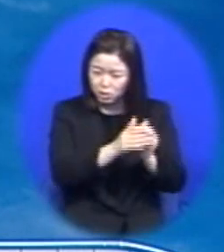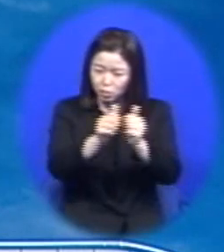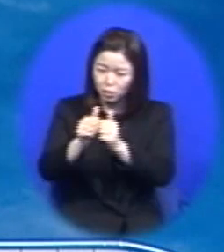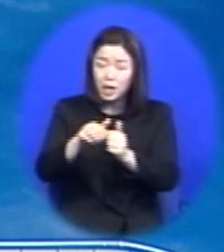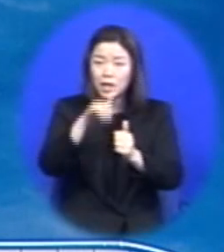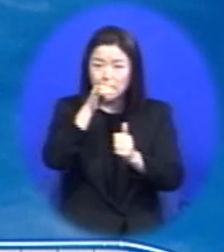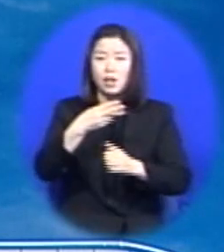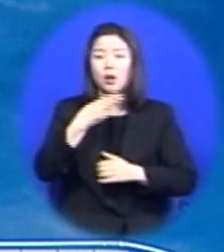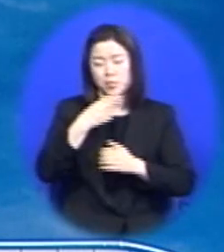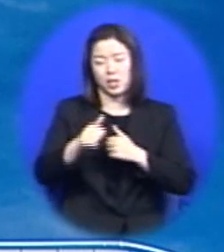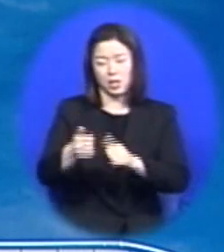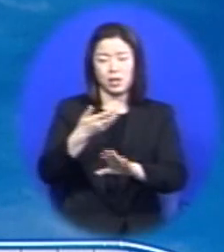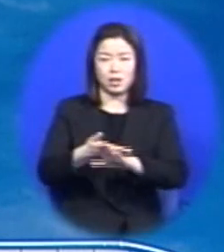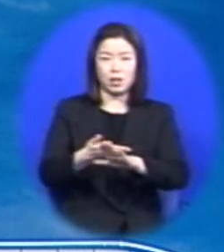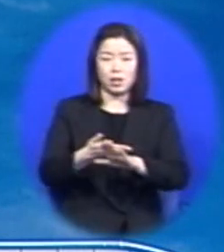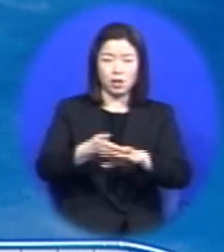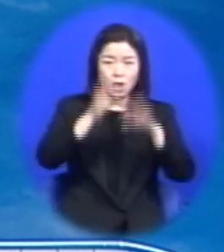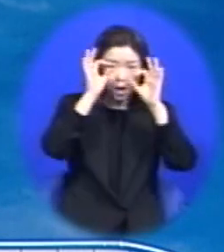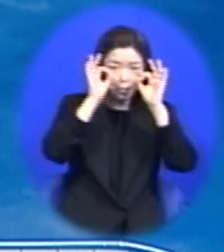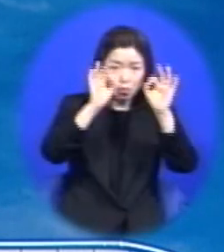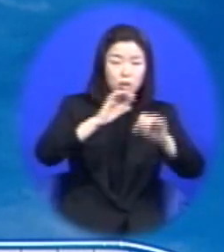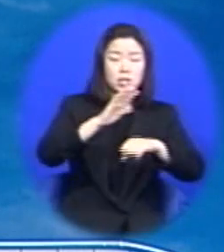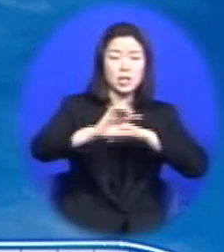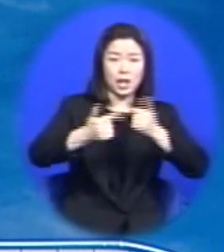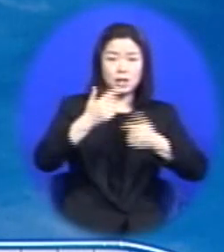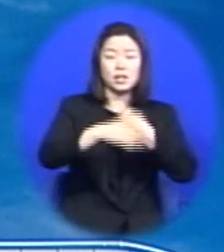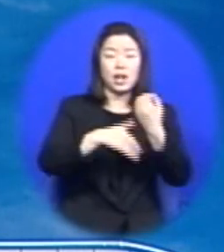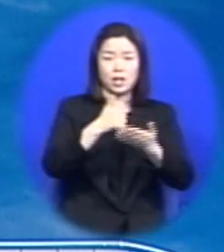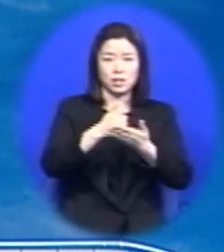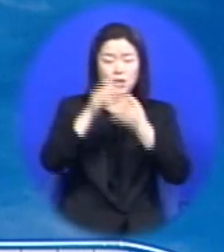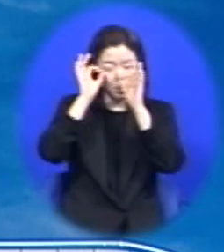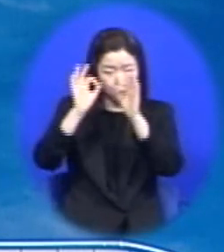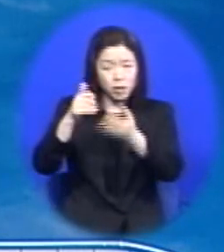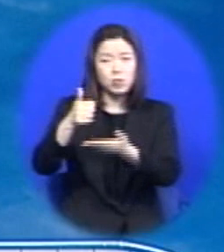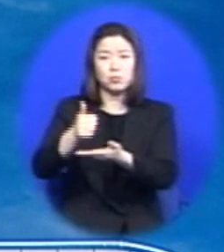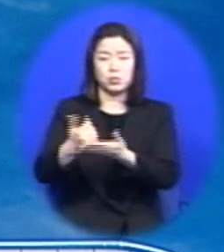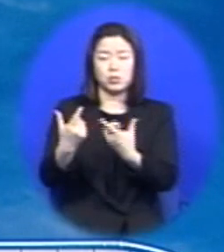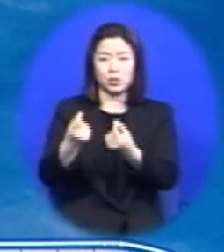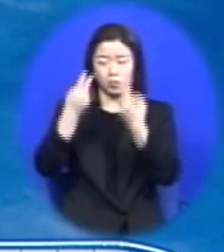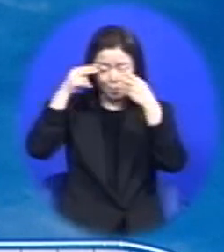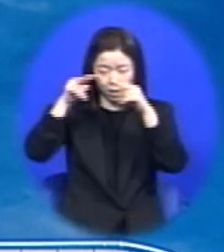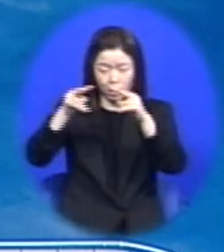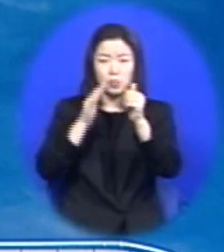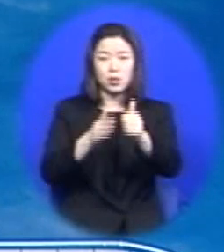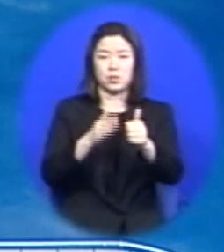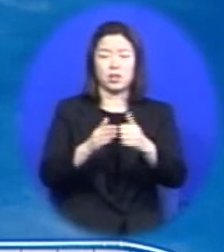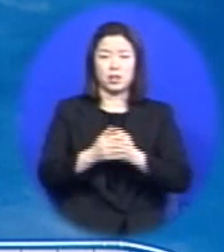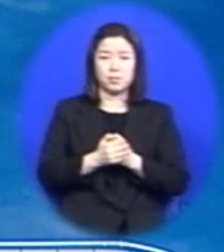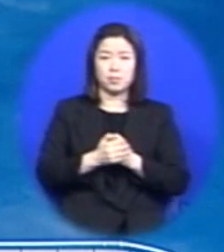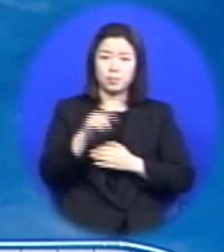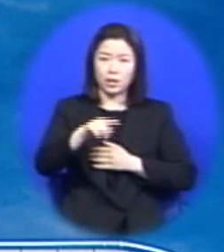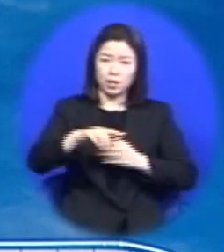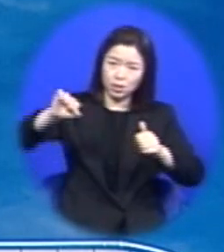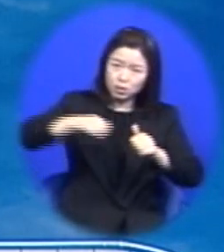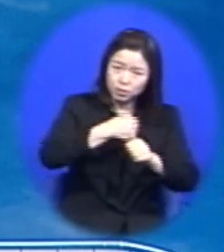보이지 않으시는 하나님이 보이시는 분처럼 바라보아지게 되기 바랍니다. 그렇게 두들겨